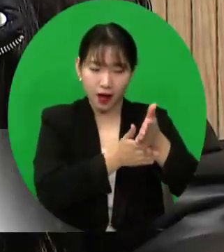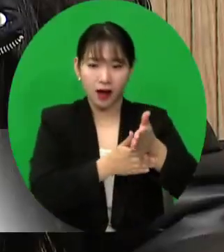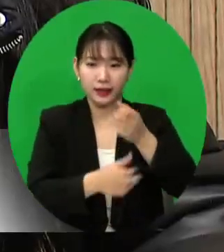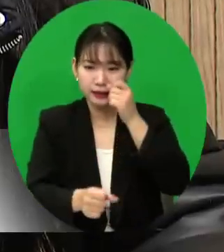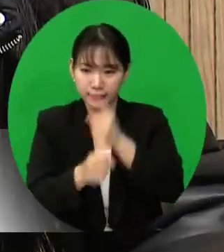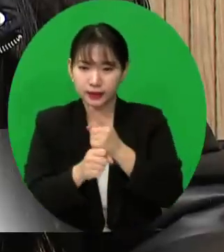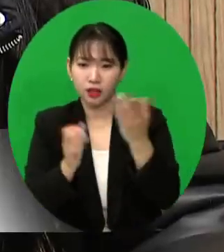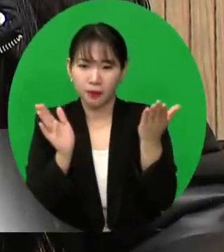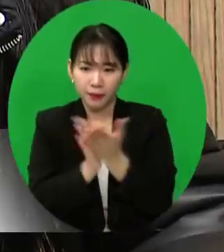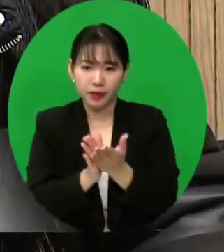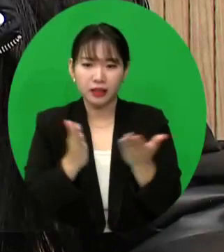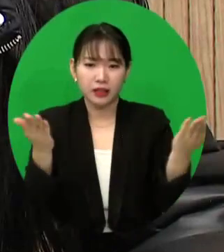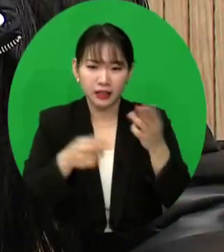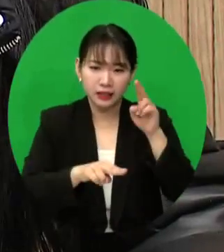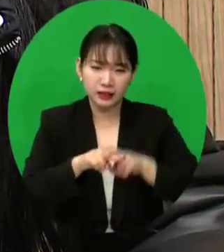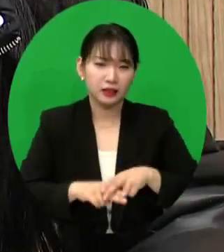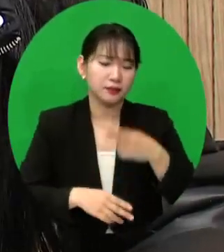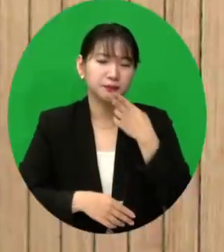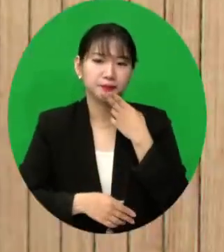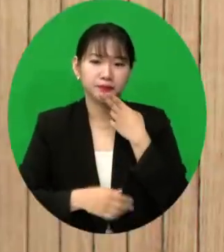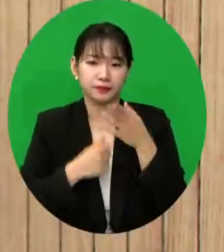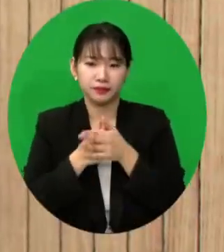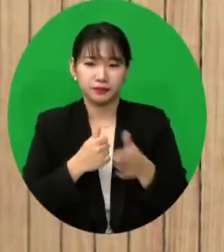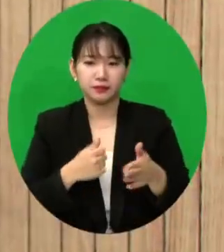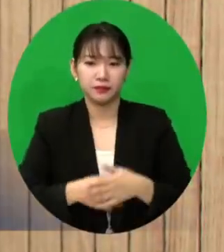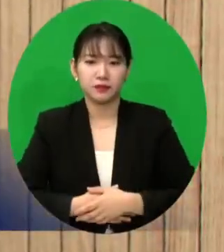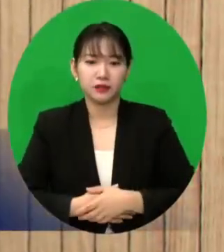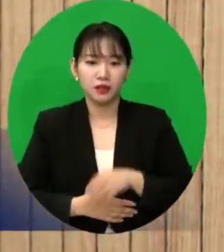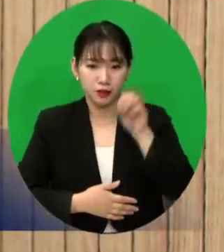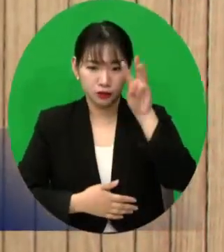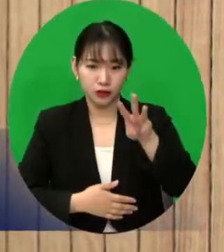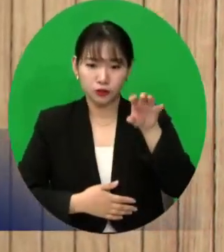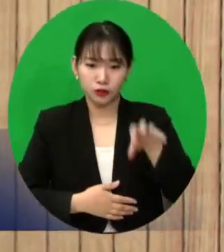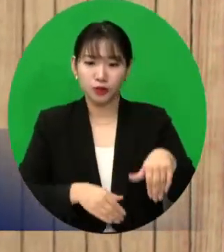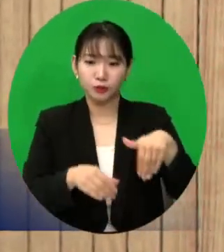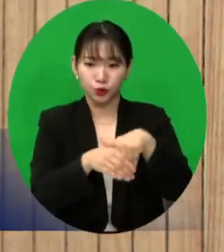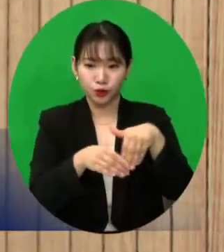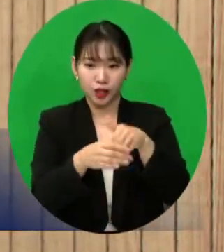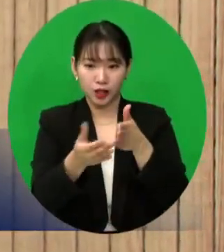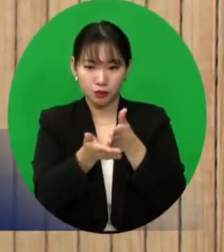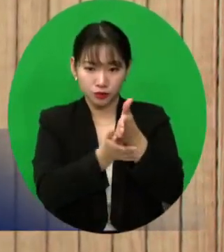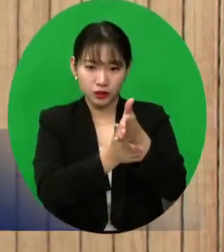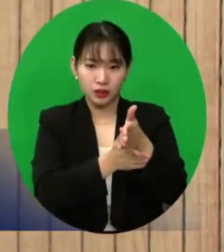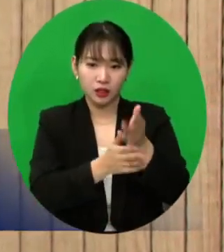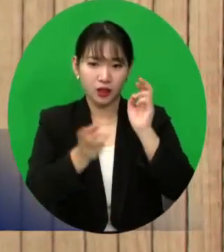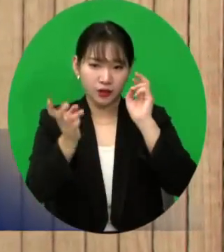기업이나 일자리가 없기 때문입니다. 광주에는 문화 쪽으로는